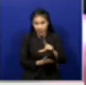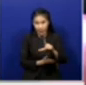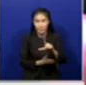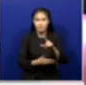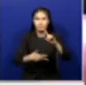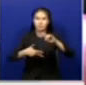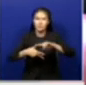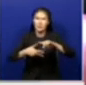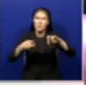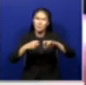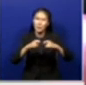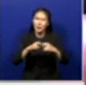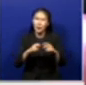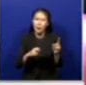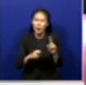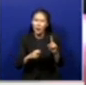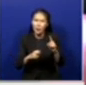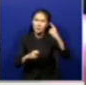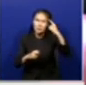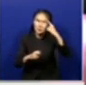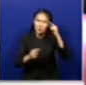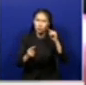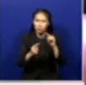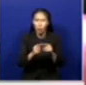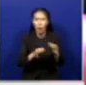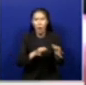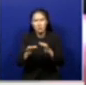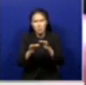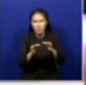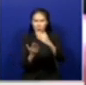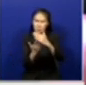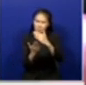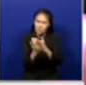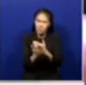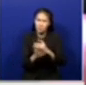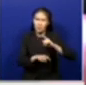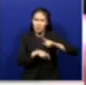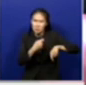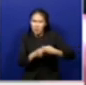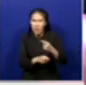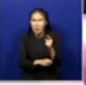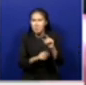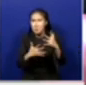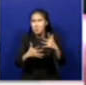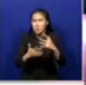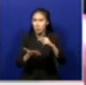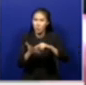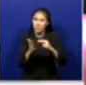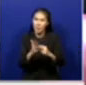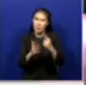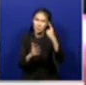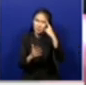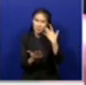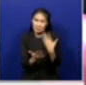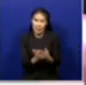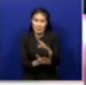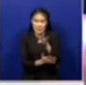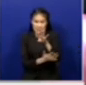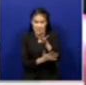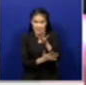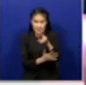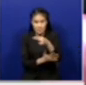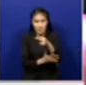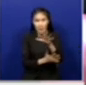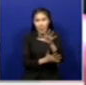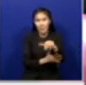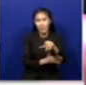ผมเข้าใจว่าไม่มีการชี้แจงว่ารายละเอียดคืออะไรเท่าที่อ่านในพระราชกำหนดนั้นเงิน 45,000 ล้านบาทมีจุดประส